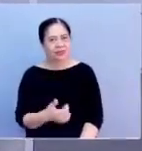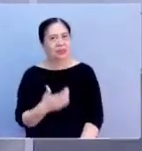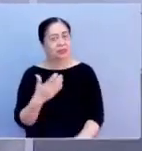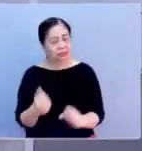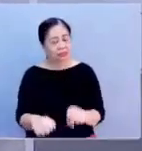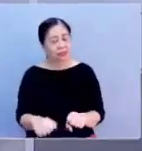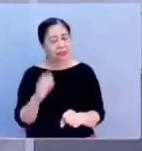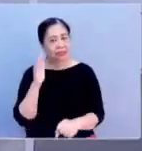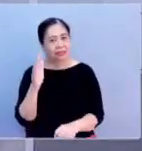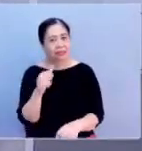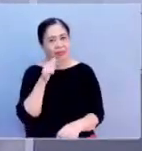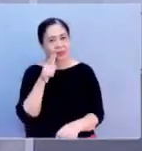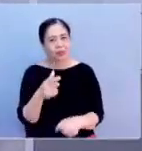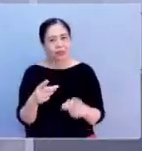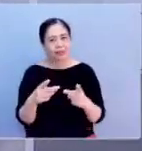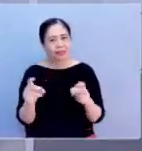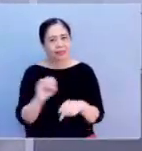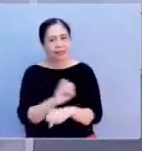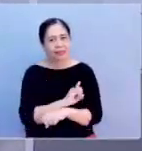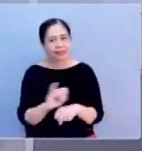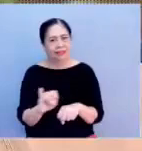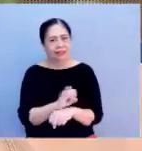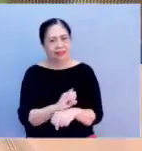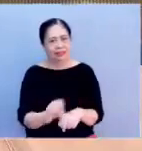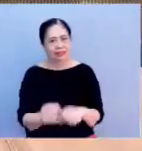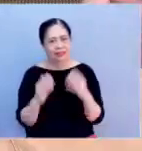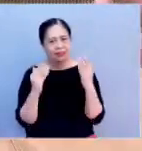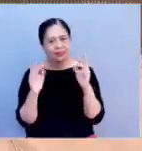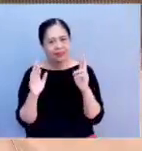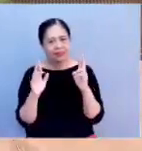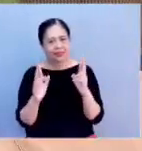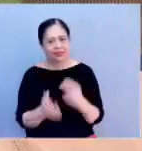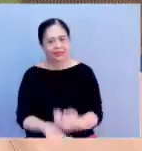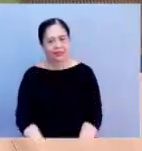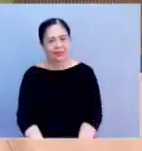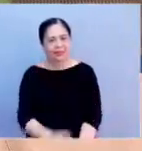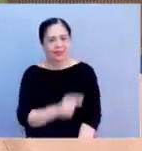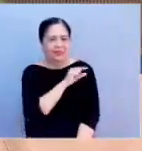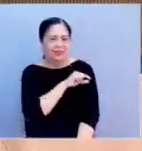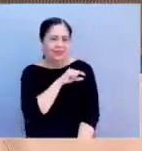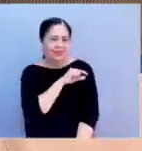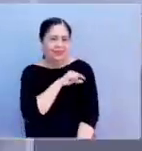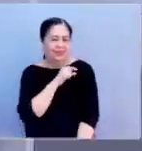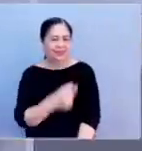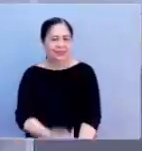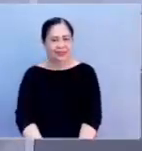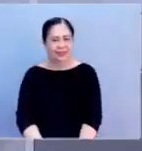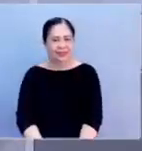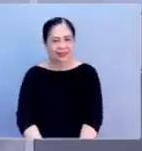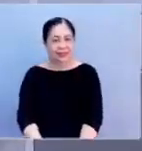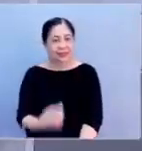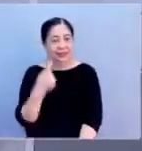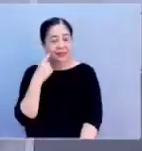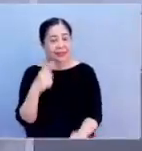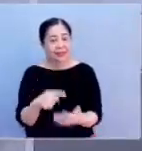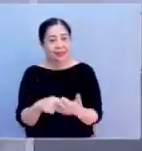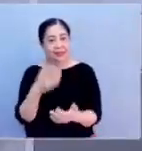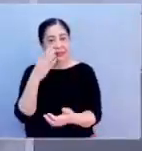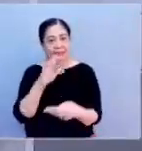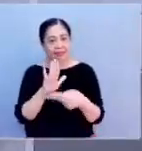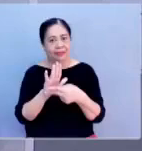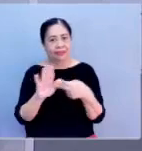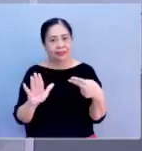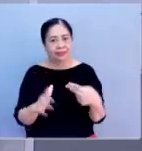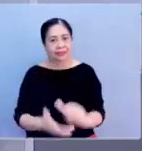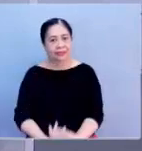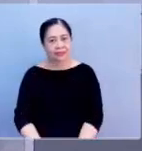kasi mukhang napakasipag mo talaga. Zete. Sana nga po. At quality ah. Can you just say, unang napansin din Dims, ang ganda rin ng branding mo. Super.